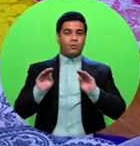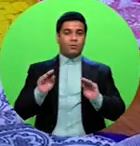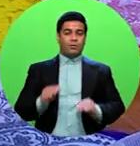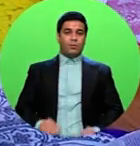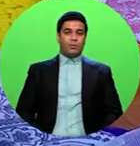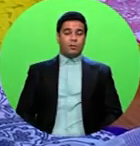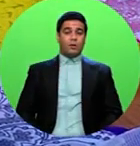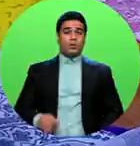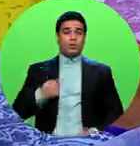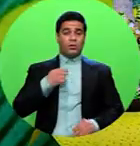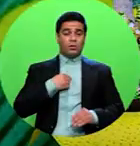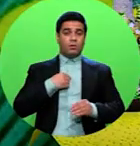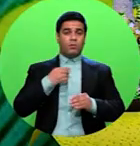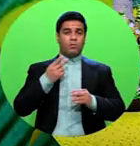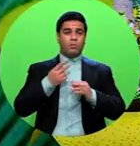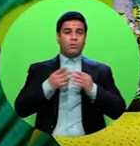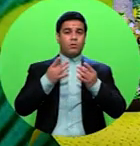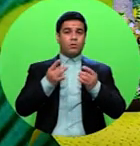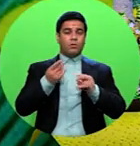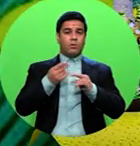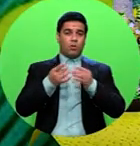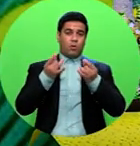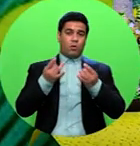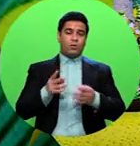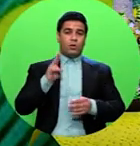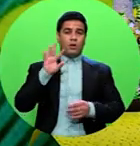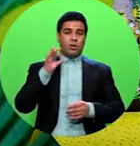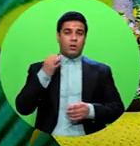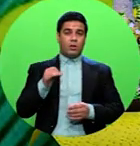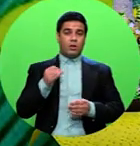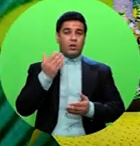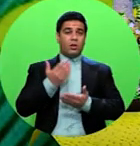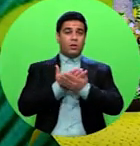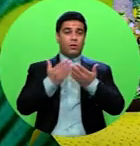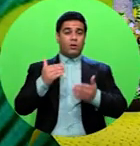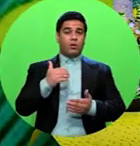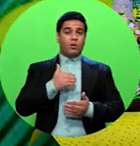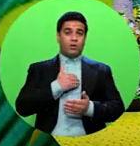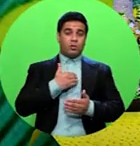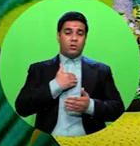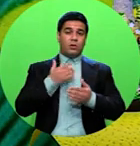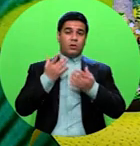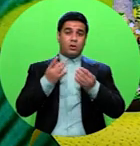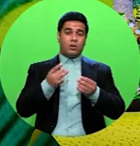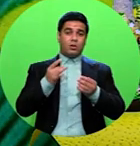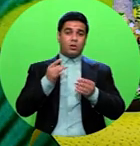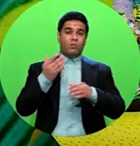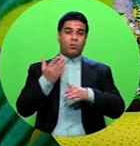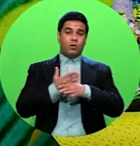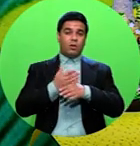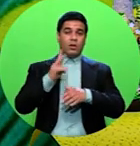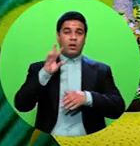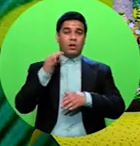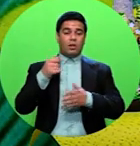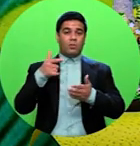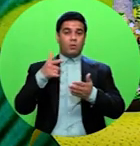приклеить. Приклеиваю я с помощью обычного клея. Если вы хотите, можете приклеить с помощью